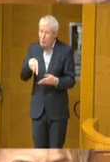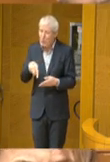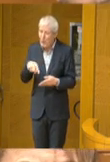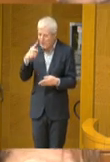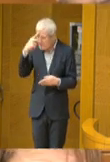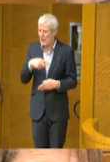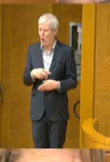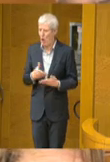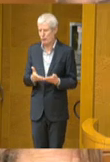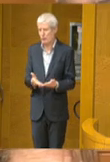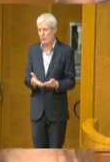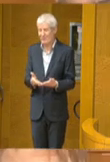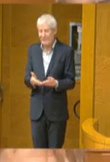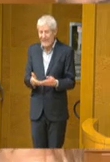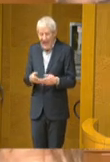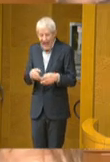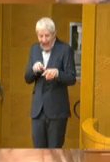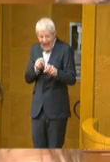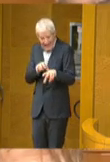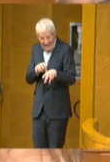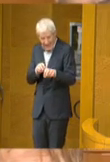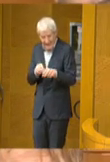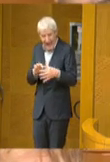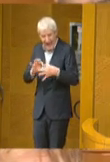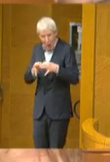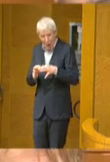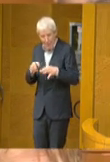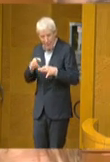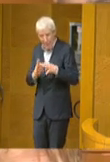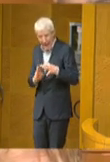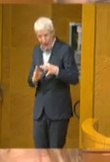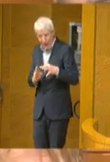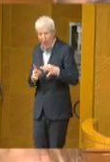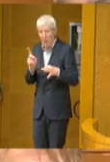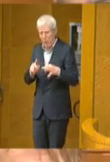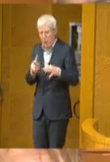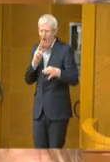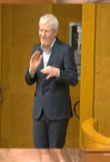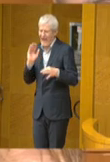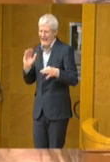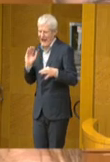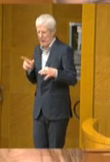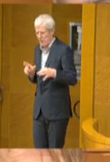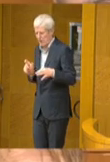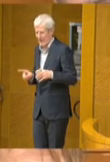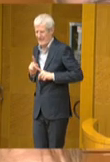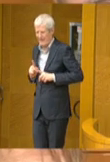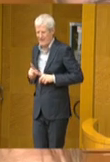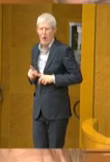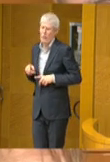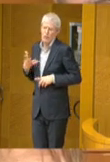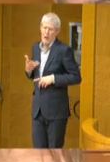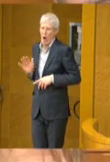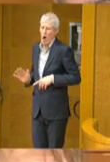Naturalmente gli atleti del gruppo paralimpico e anche i veterani della difesa, ognuno porta la propria